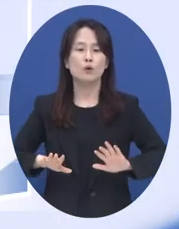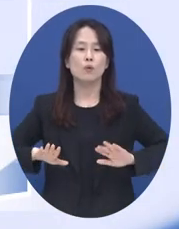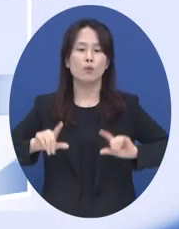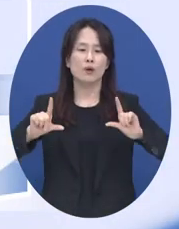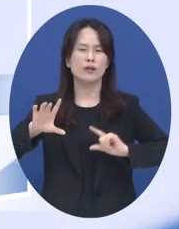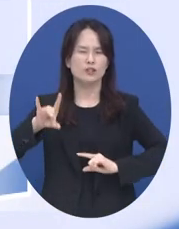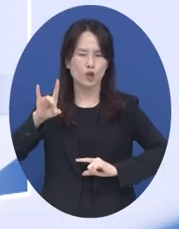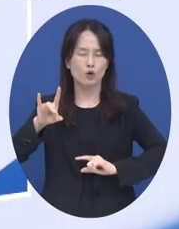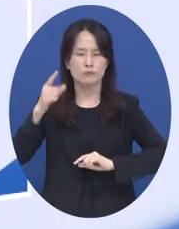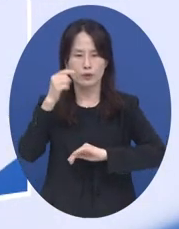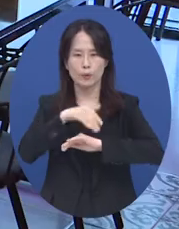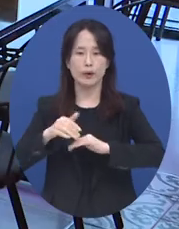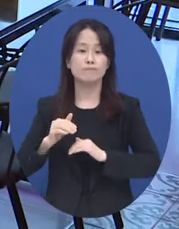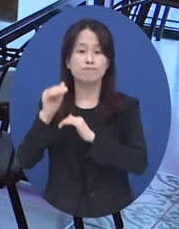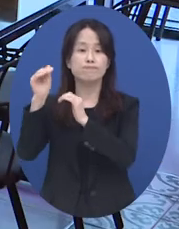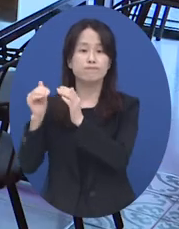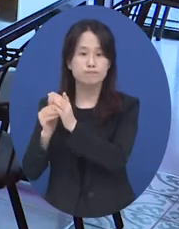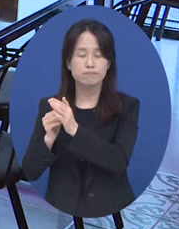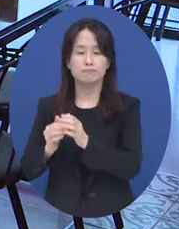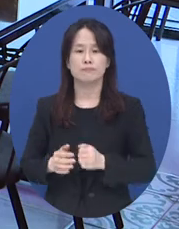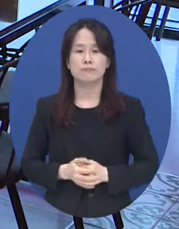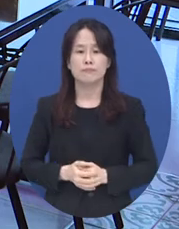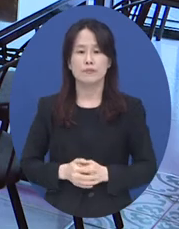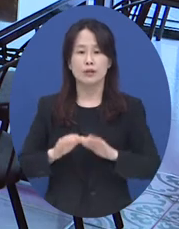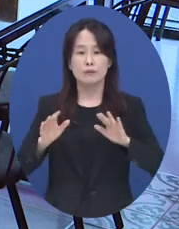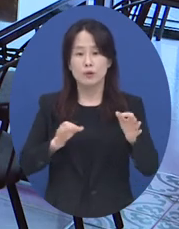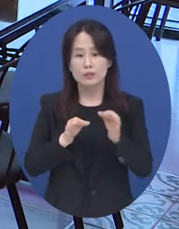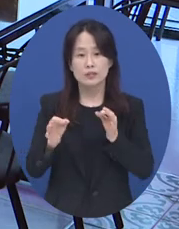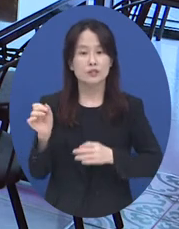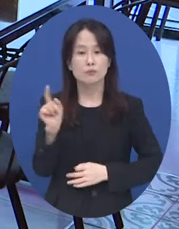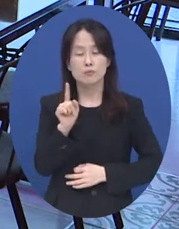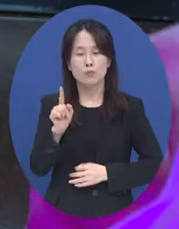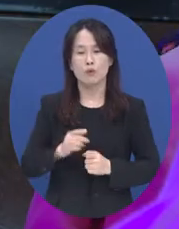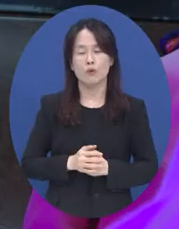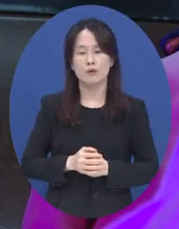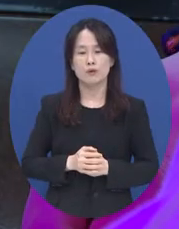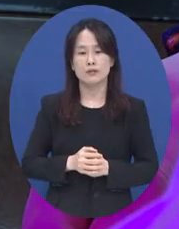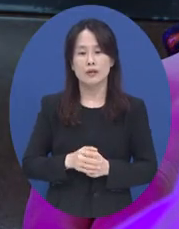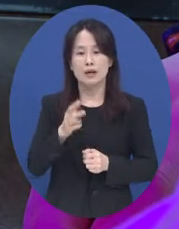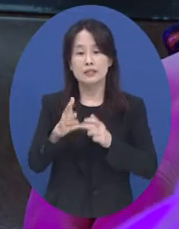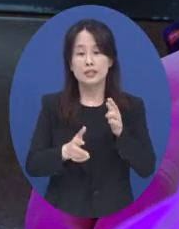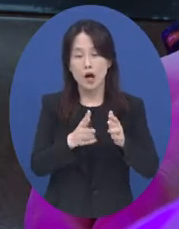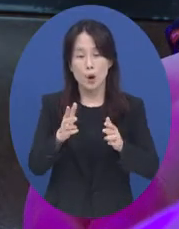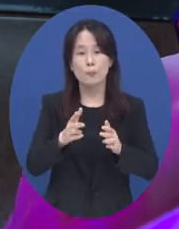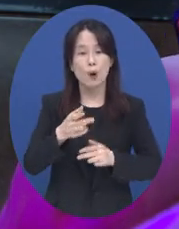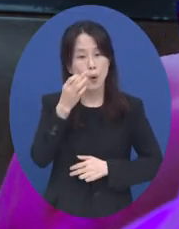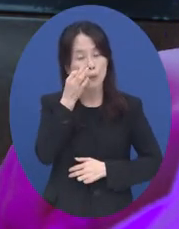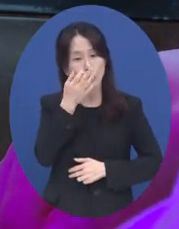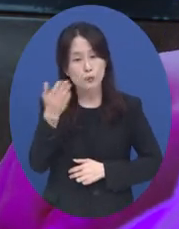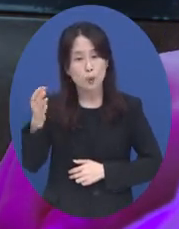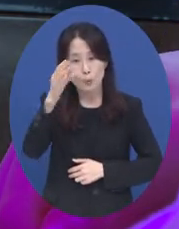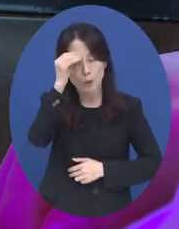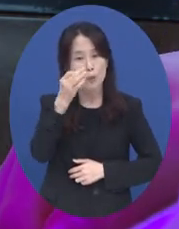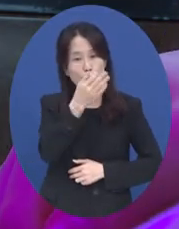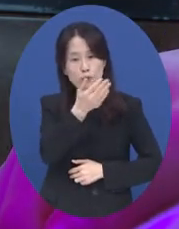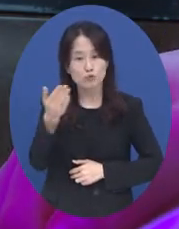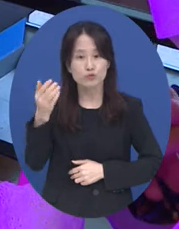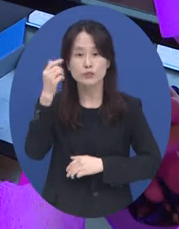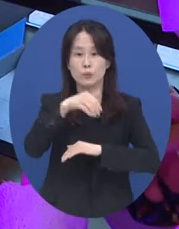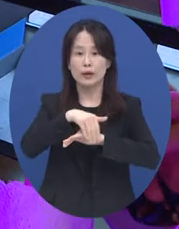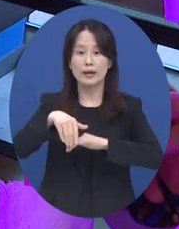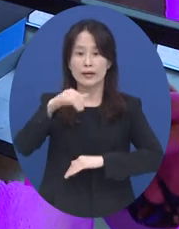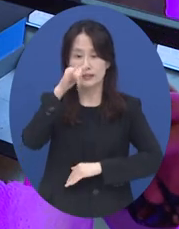처음 기획해서 추진하게 되었습니다. 이번 상점은 스마트 상점 실증 사업의 일종의 쇼케이스로 소비자들을